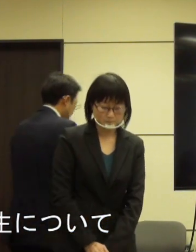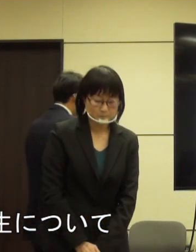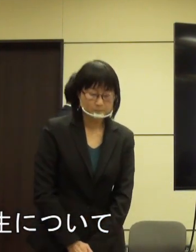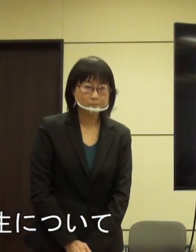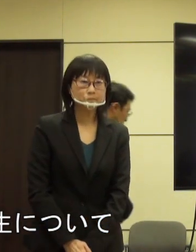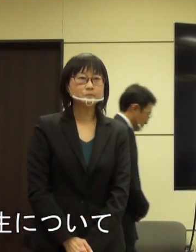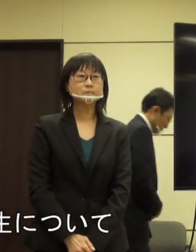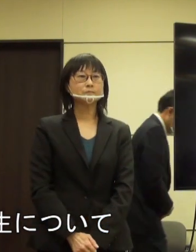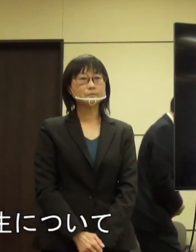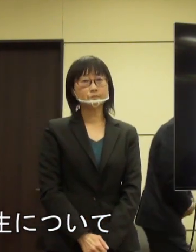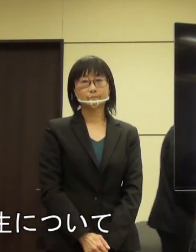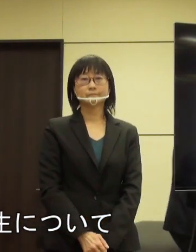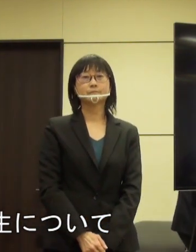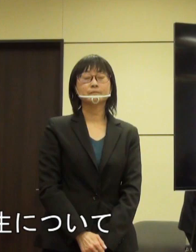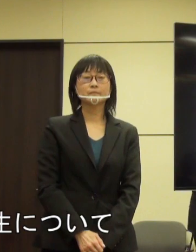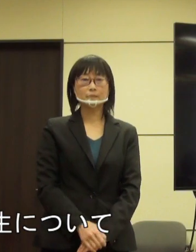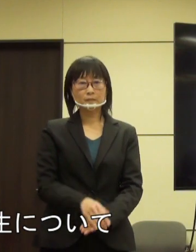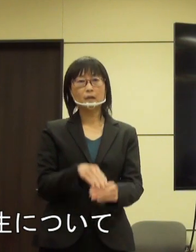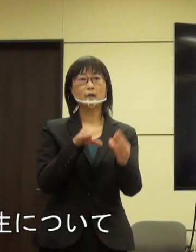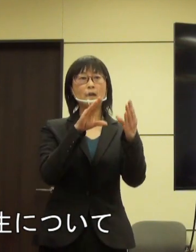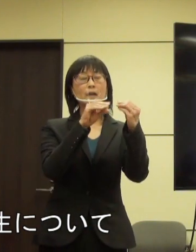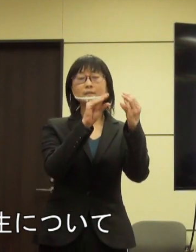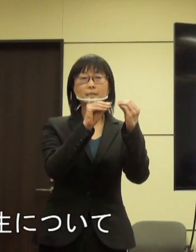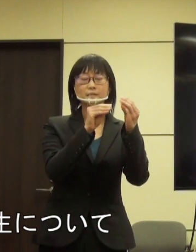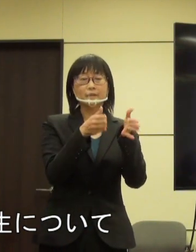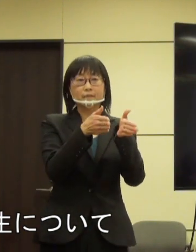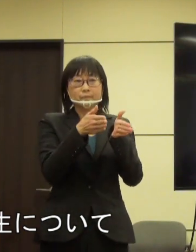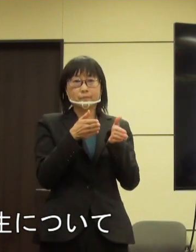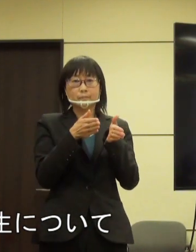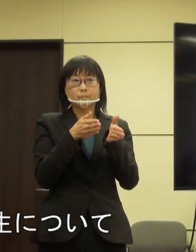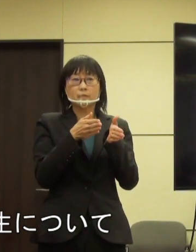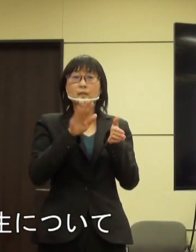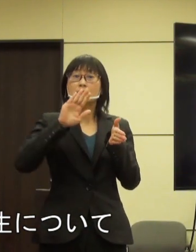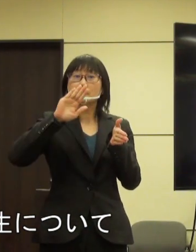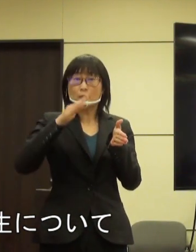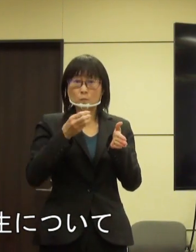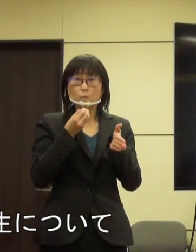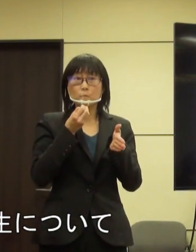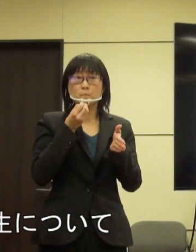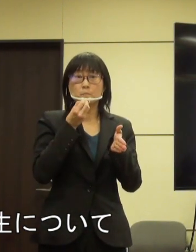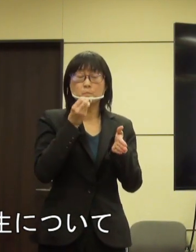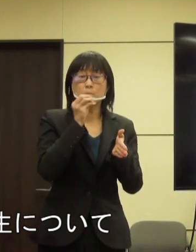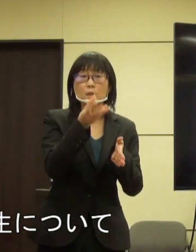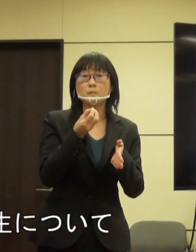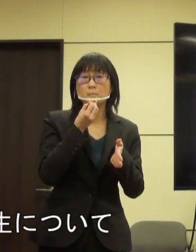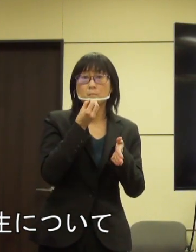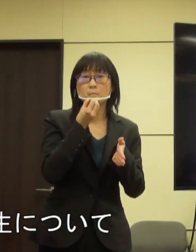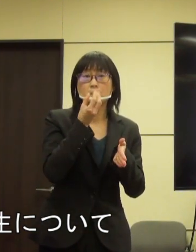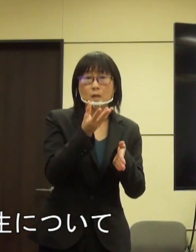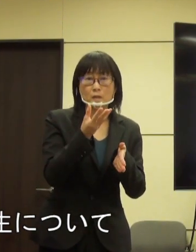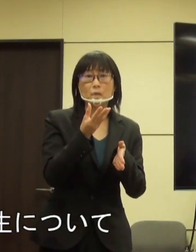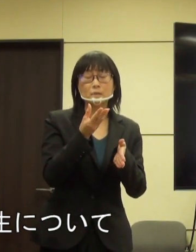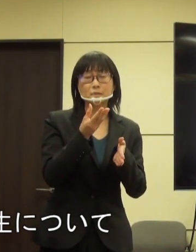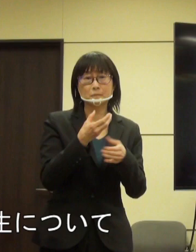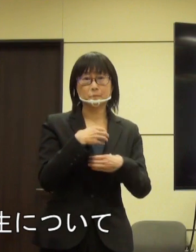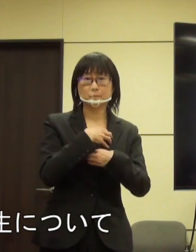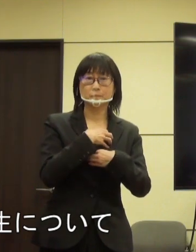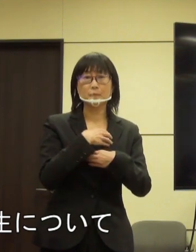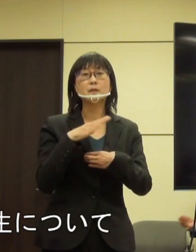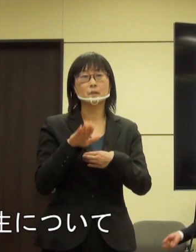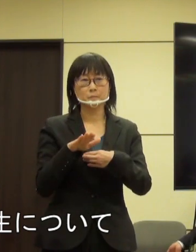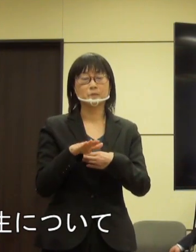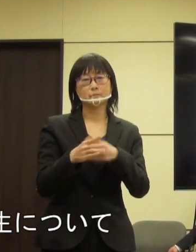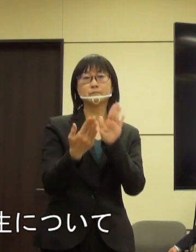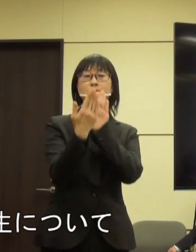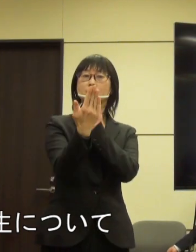話をしなくてもどうしても飛沫は飛ぶ可能性があって0対面だととしてもそれが届いて生